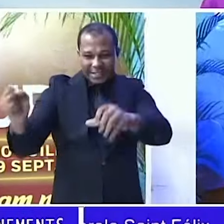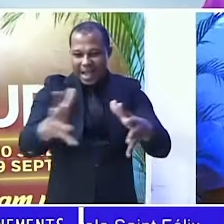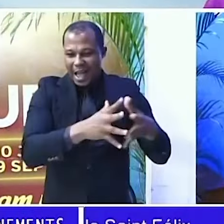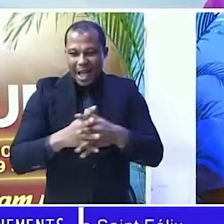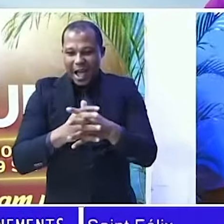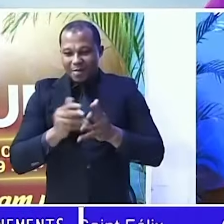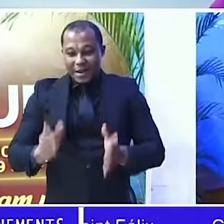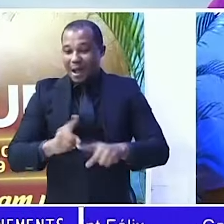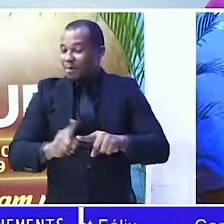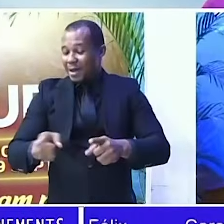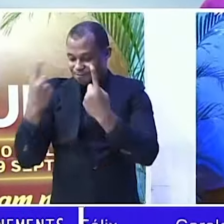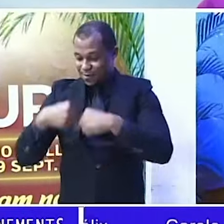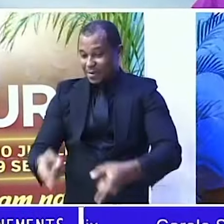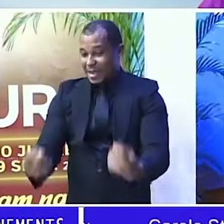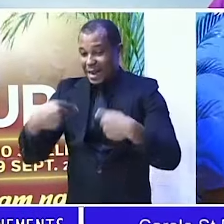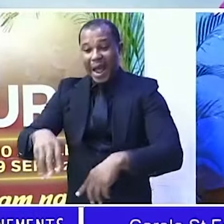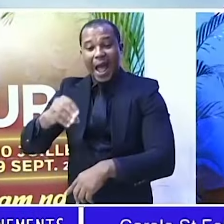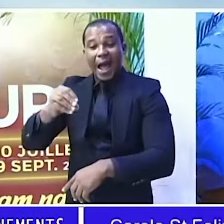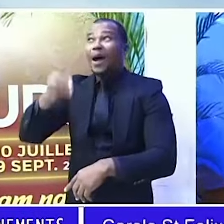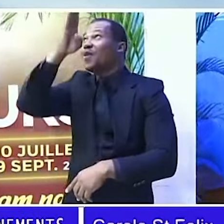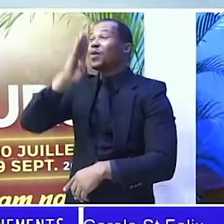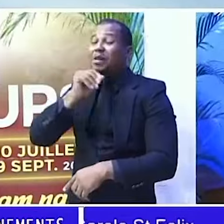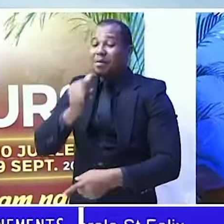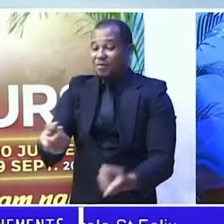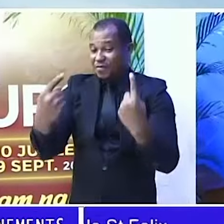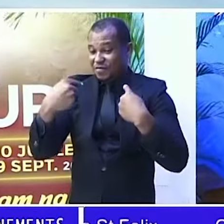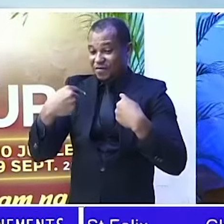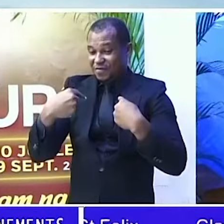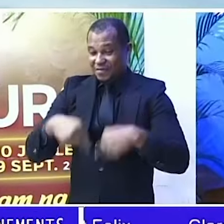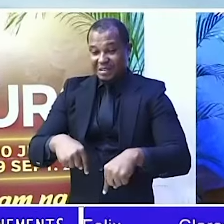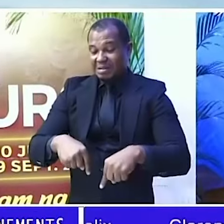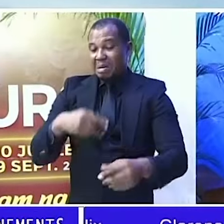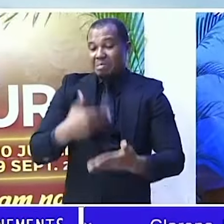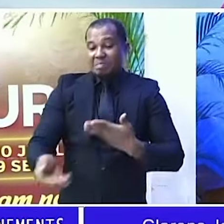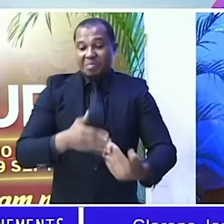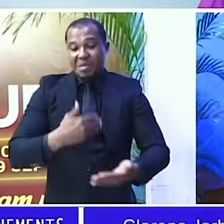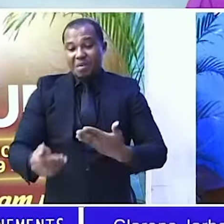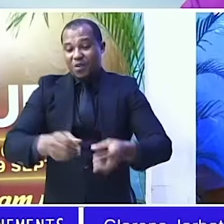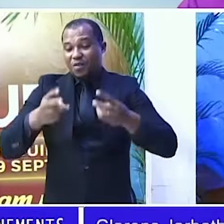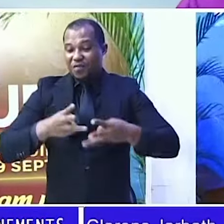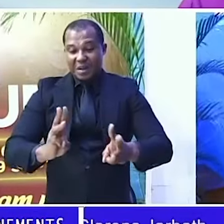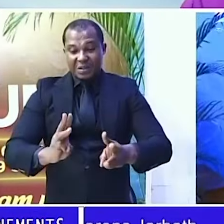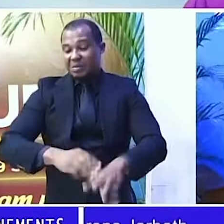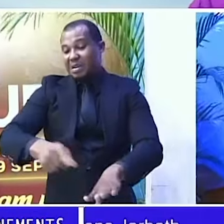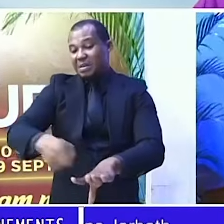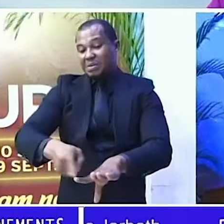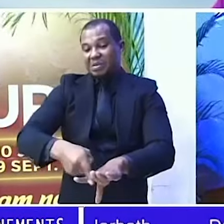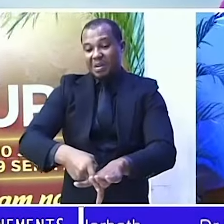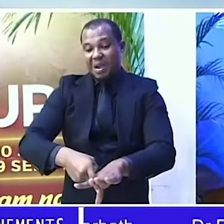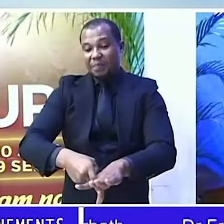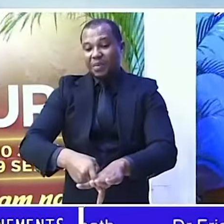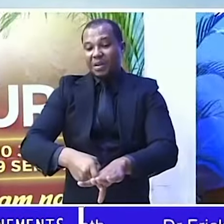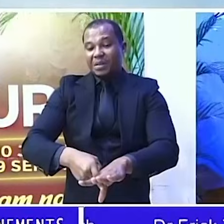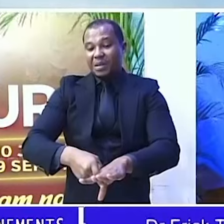nan dou li ka vinn jan vle li mette bout de pantalon li mette sapate li nan pied li mette ti mayo